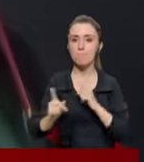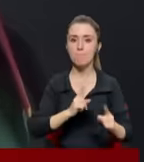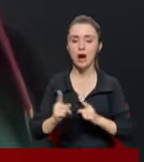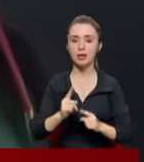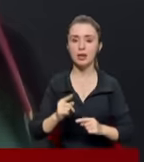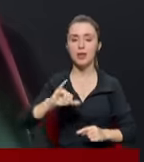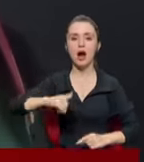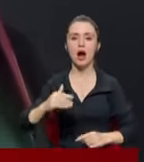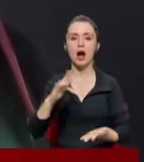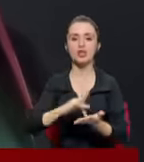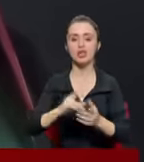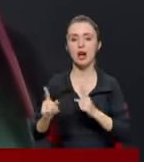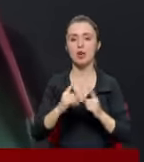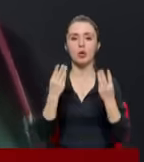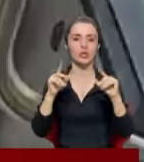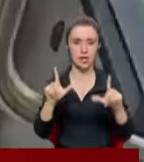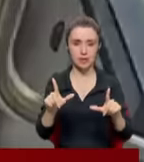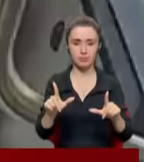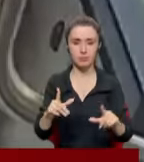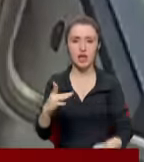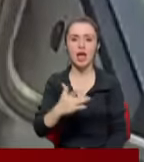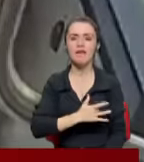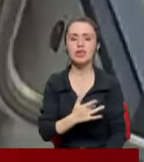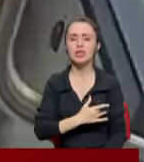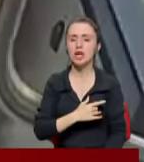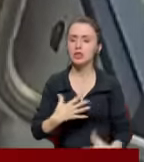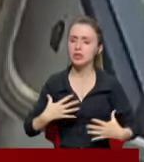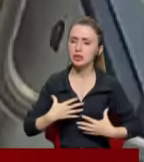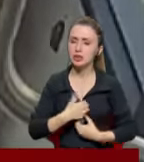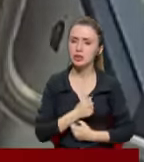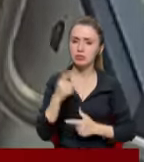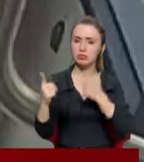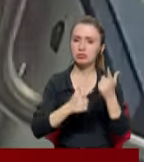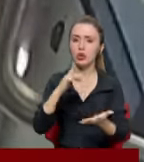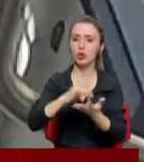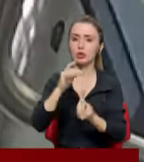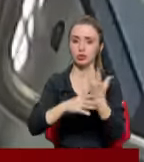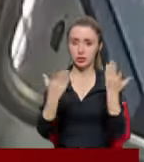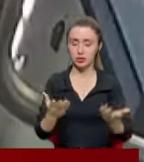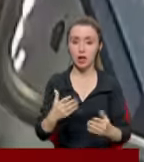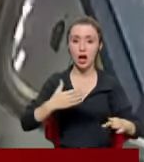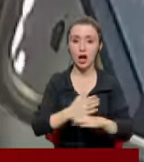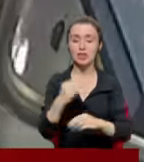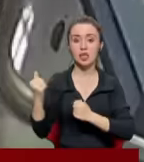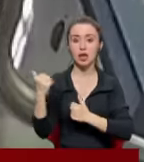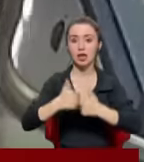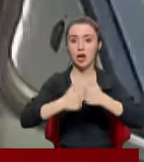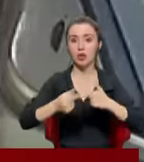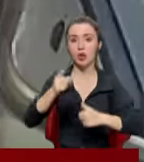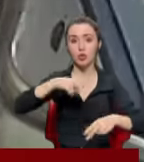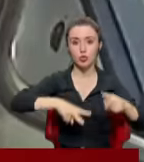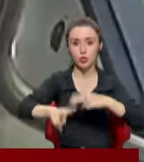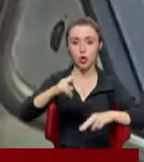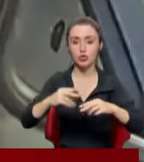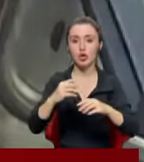teşebbüsten yapılmak yapılmalıdır vicdanları yaralayan görüntülerin perde arkası çıktı ortaya Aslında kavgayı diğer yolcular ve